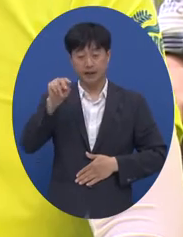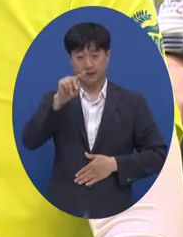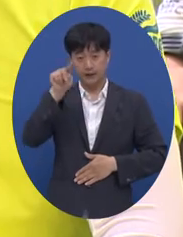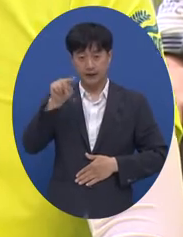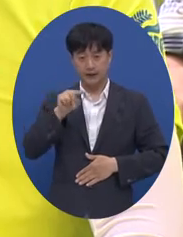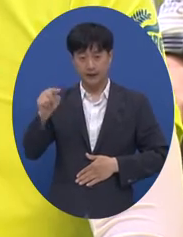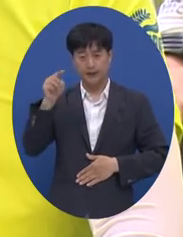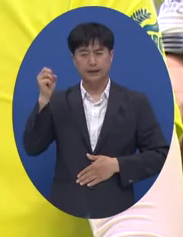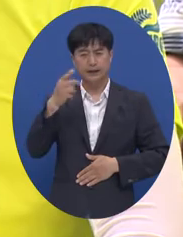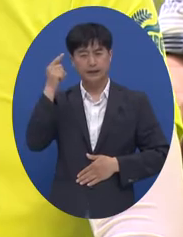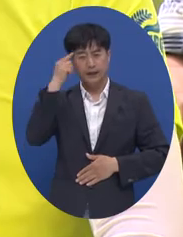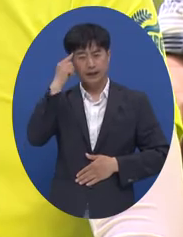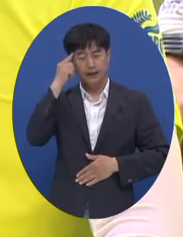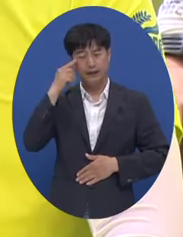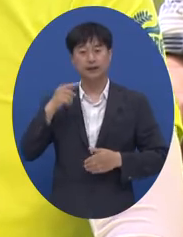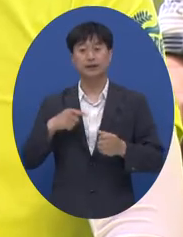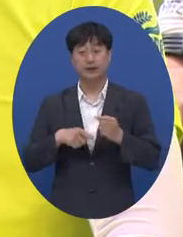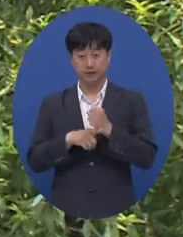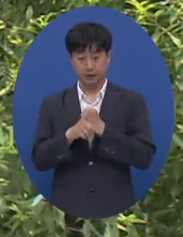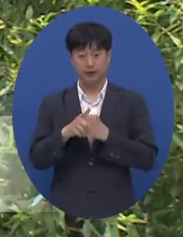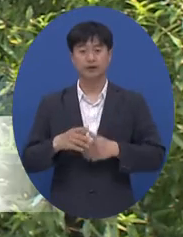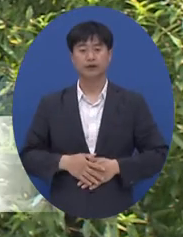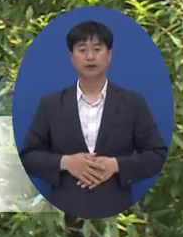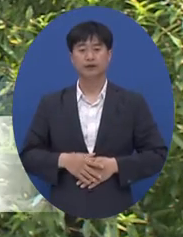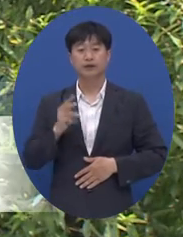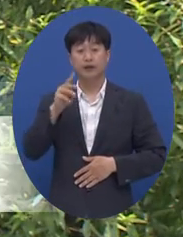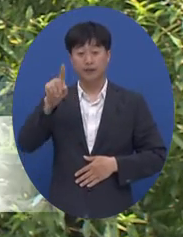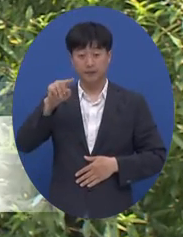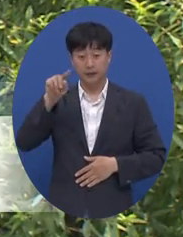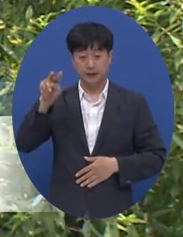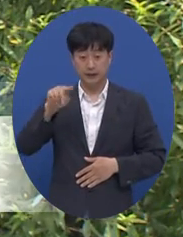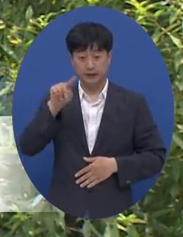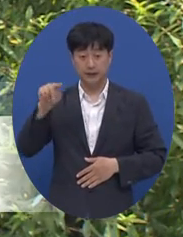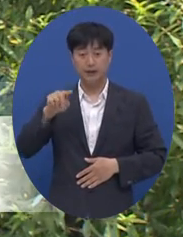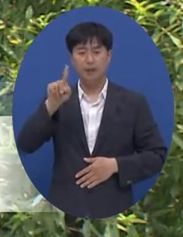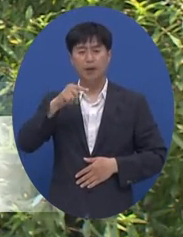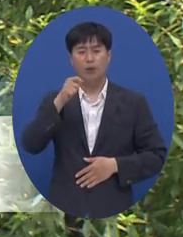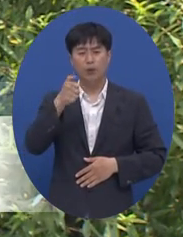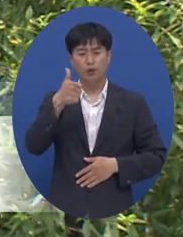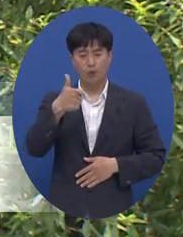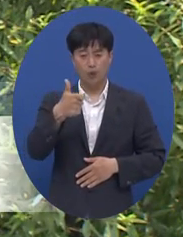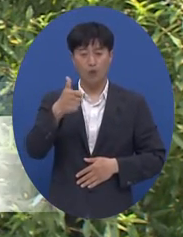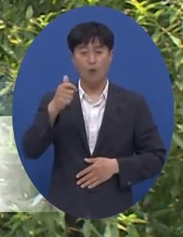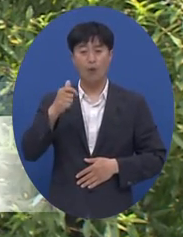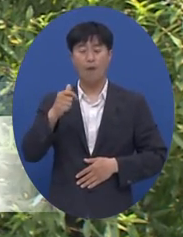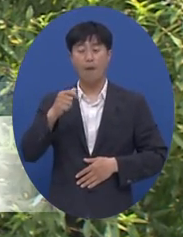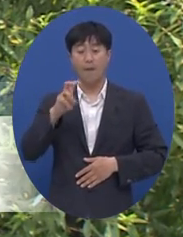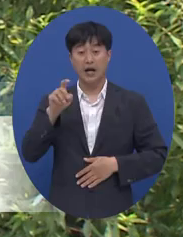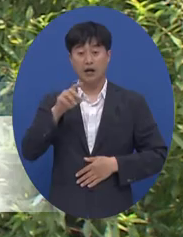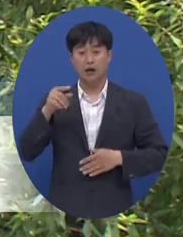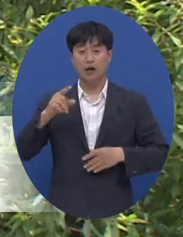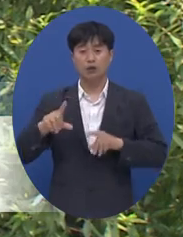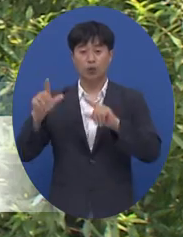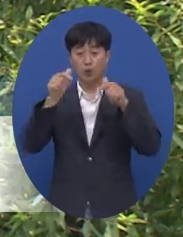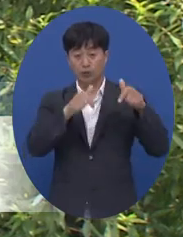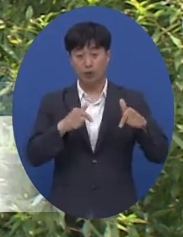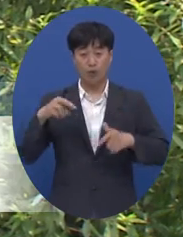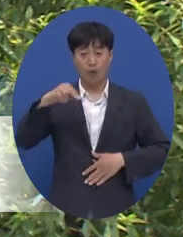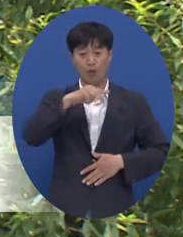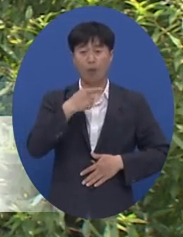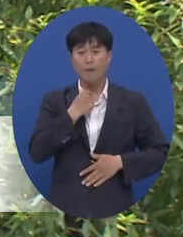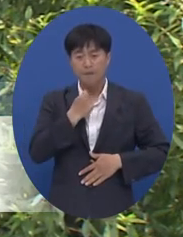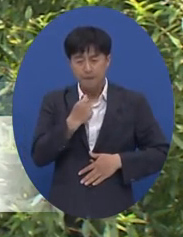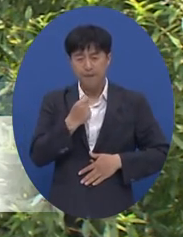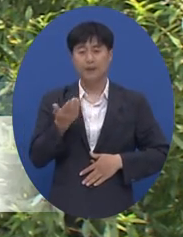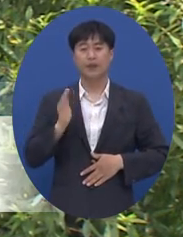되새기기 자는 취지에서 마련됐습니다 deng 구간의 155마일 동서로 횡단해 보고 싶은 마음이 간절해 썼는데 이번에 경기도